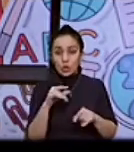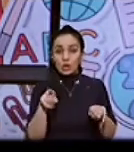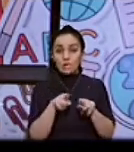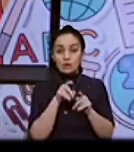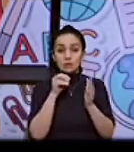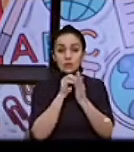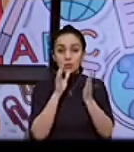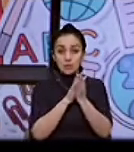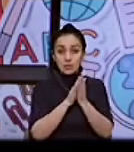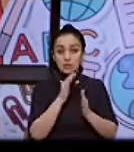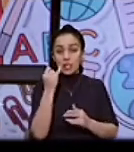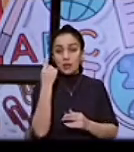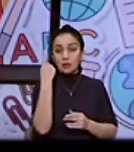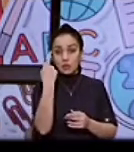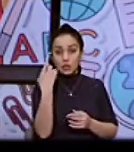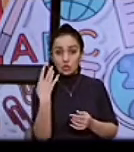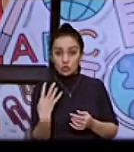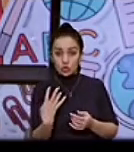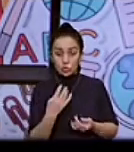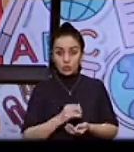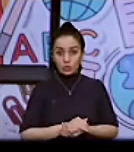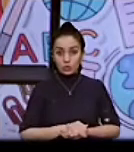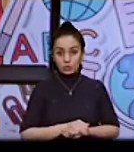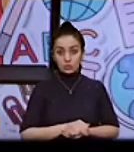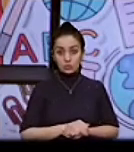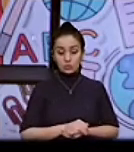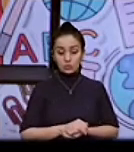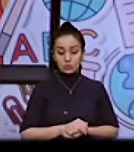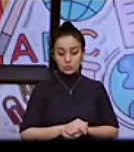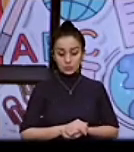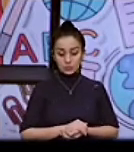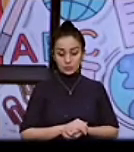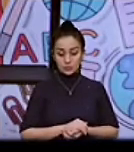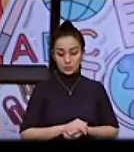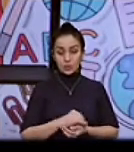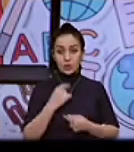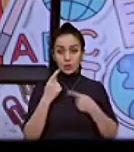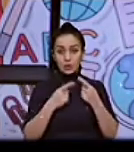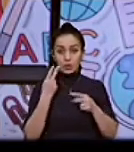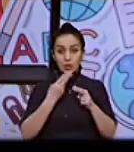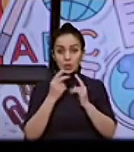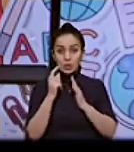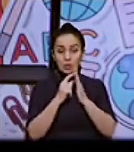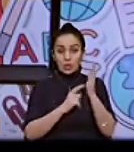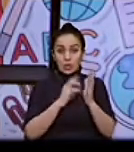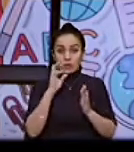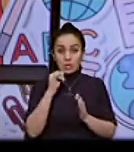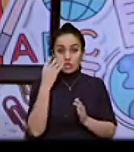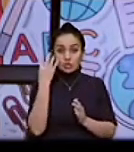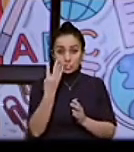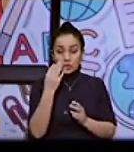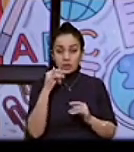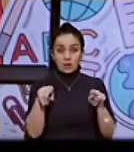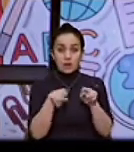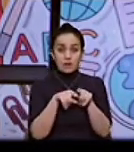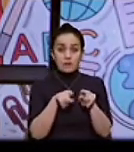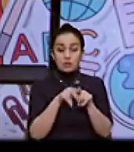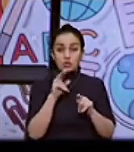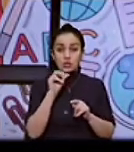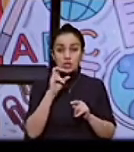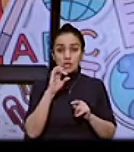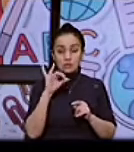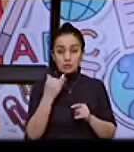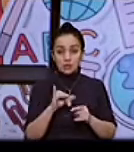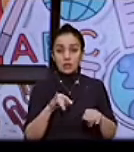1 из 4. Значит, записываем 1/4. Следующий круг разделен на 4